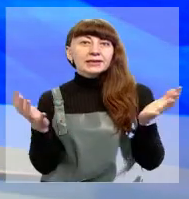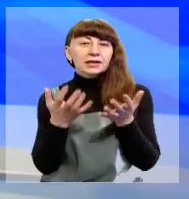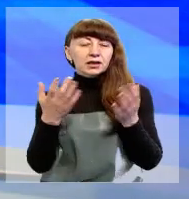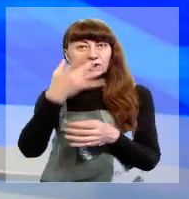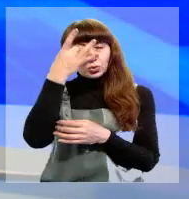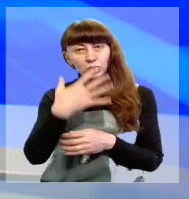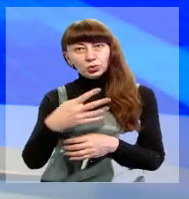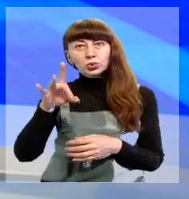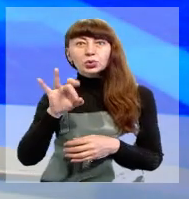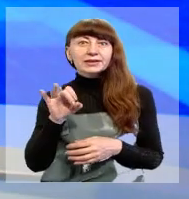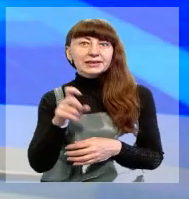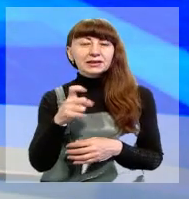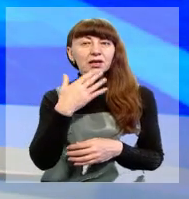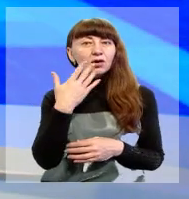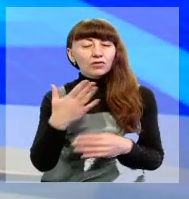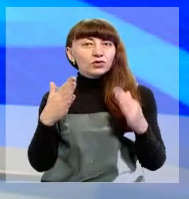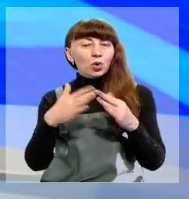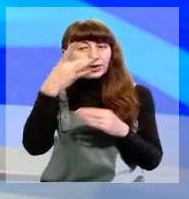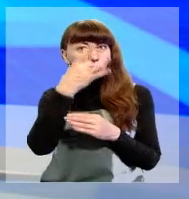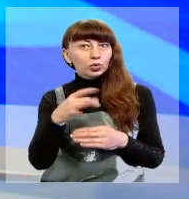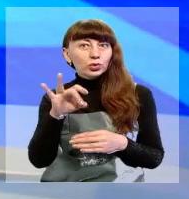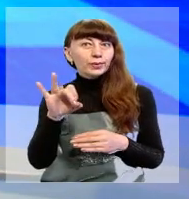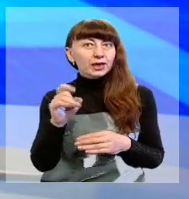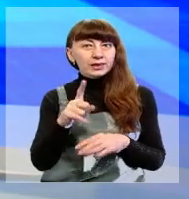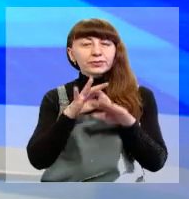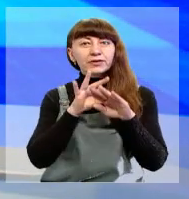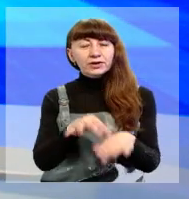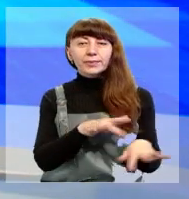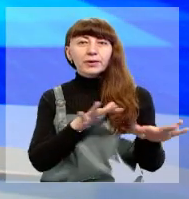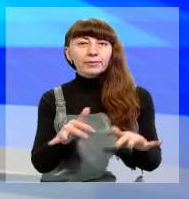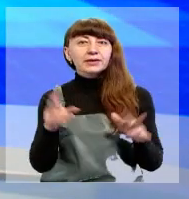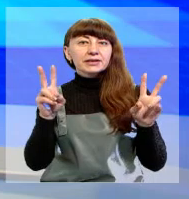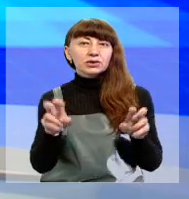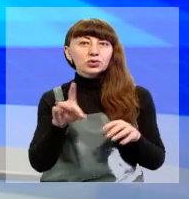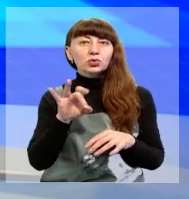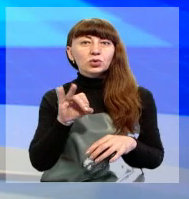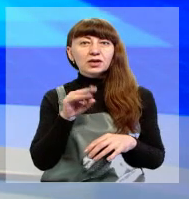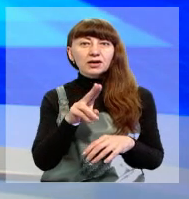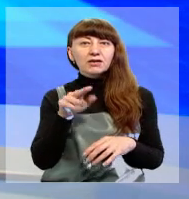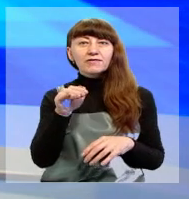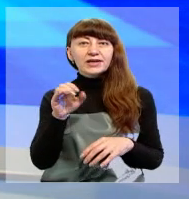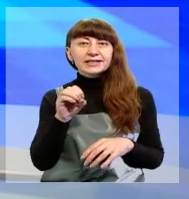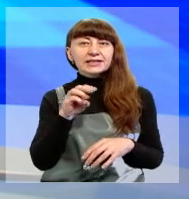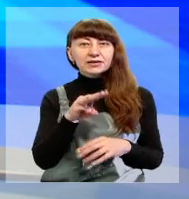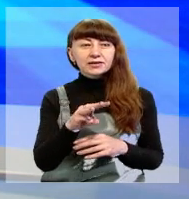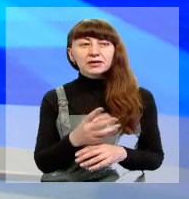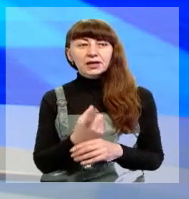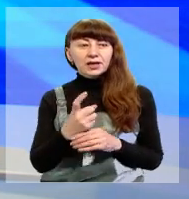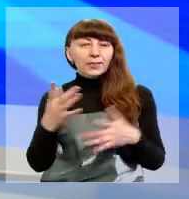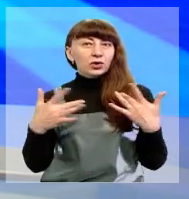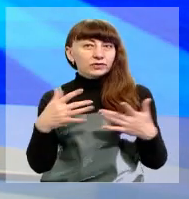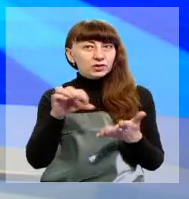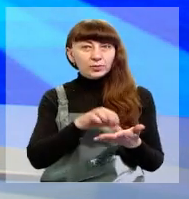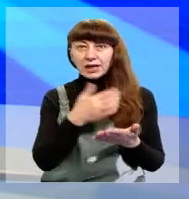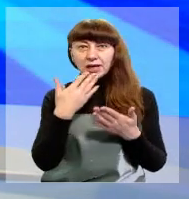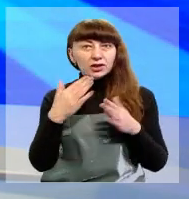Сохранить культуру тюркских народов. В Доме культуры Мирас прошло мероприятие с символичным названием «Тюркфест». На гала-концерте выступали